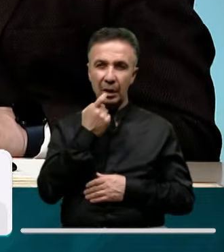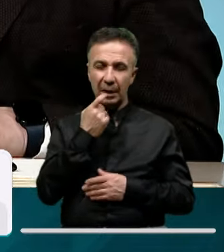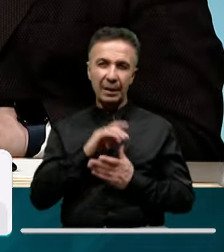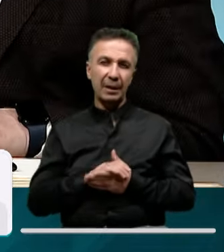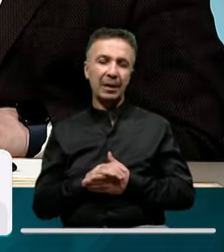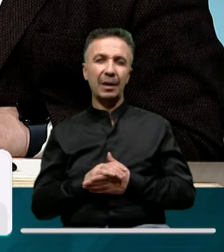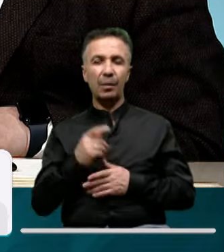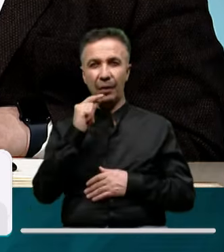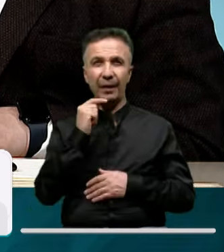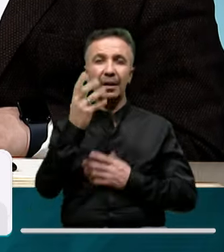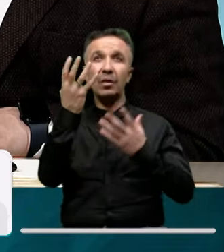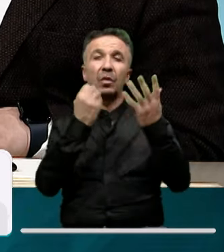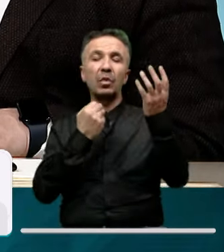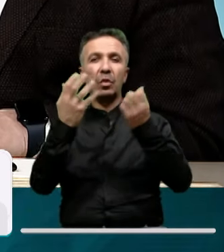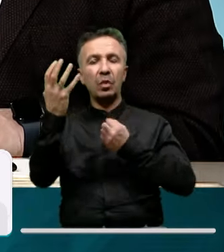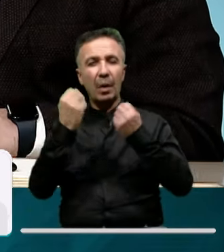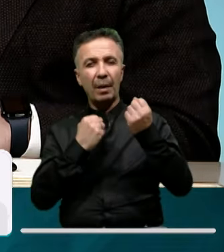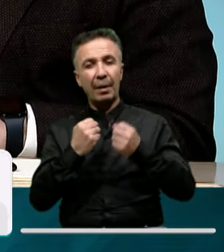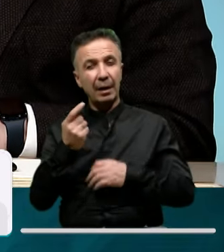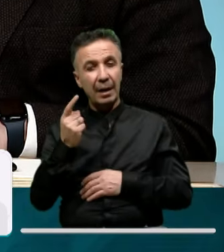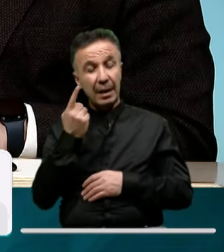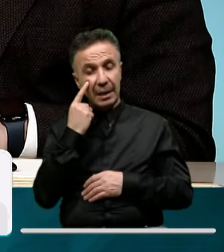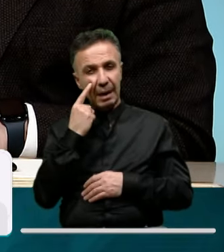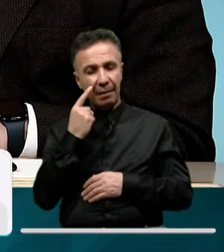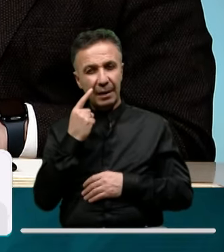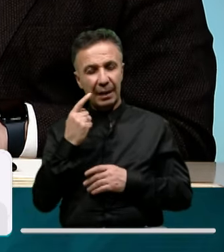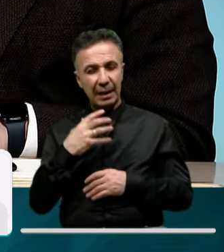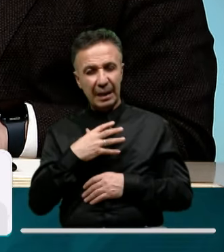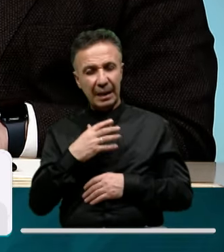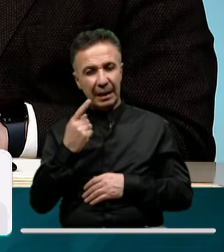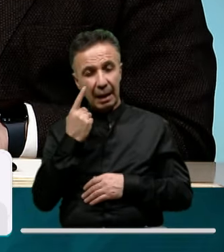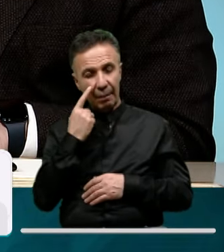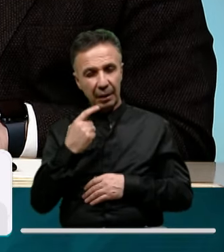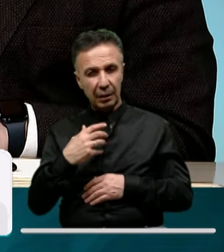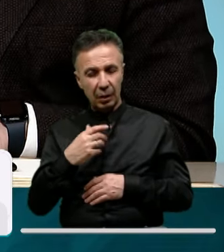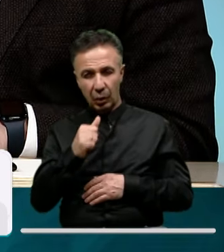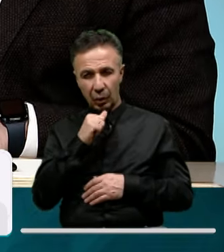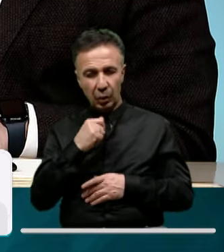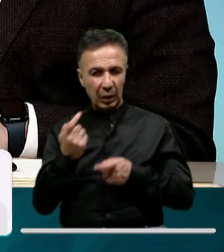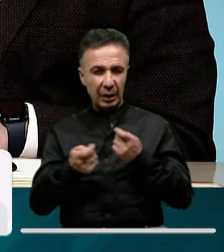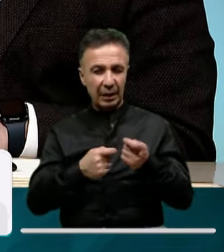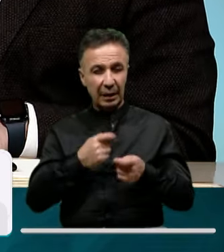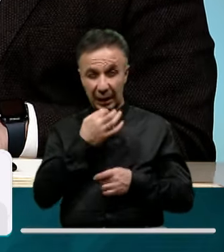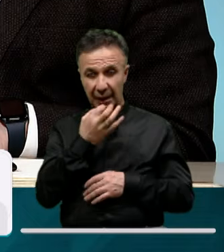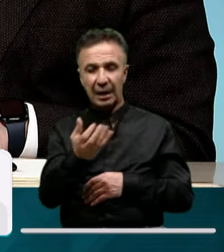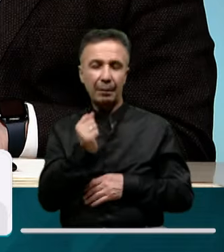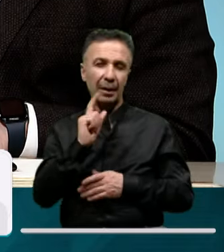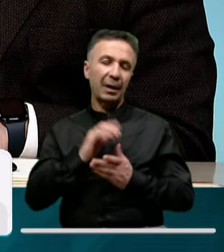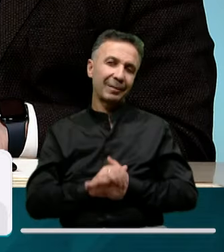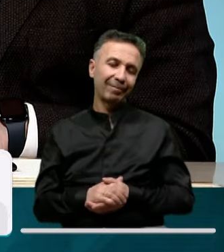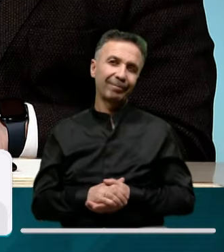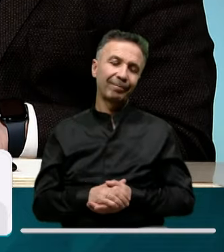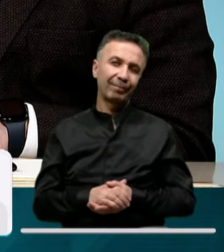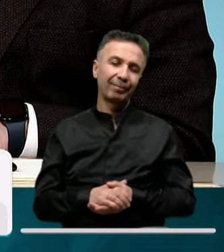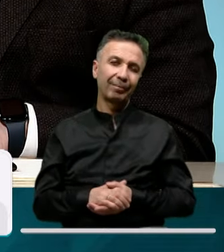sonraki mevsimlerdeki diğer ürünler için mutlaka ilgili kurumun onayı da gerekir. Hatta ben bu konuyla ilgili bir şeye